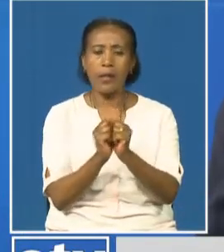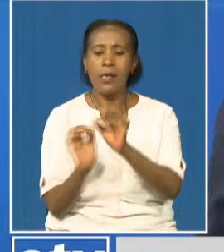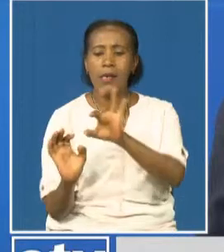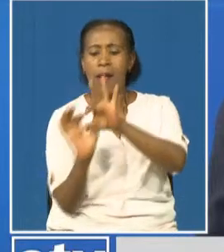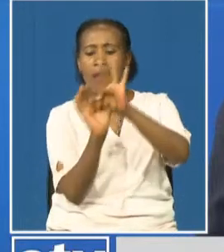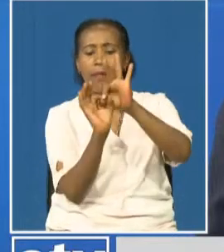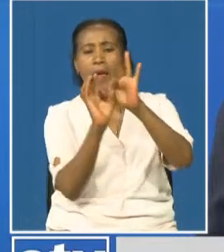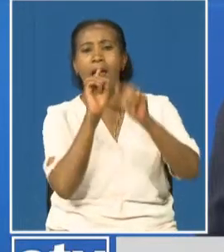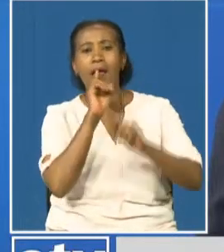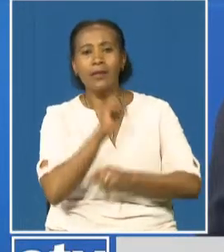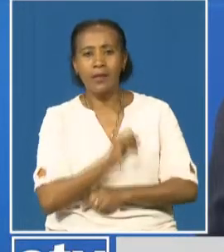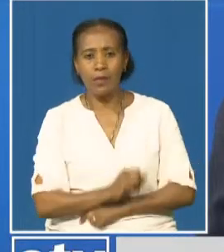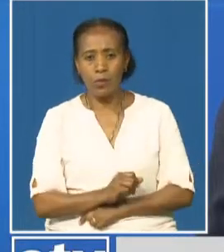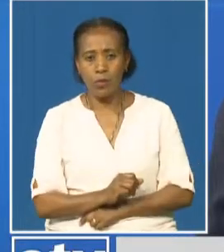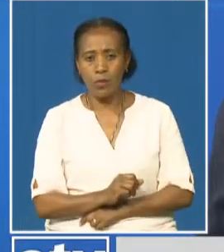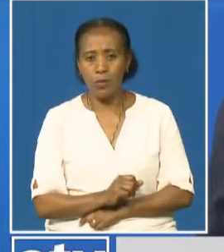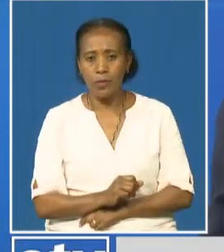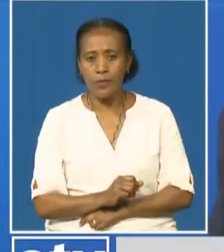የተያያዘ ማለት ነው።